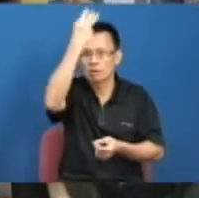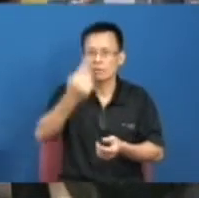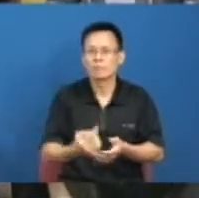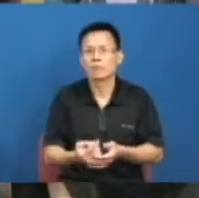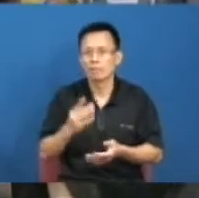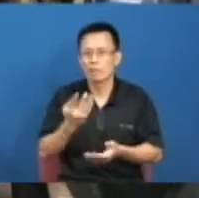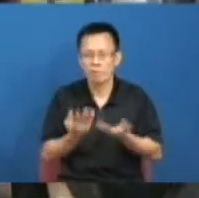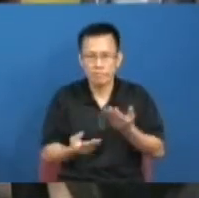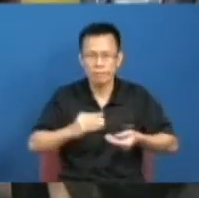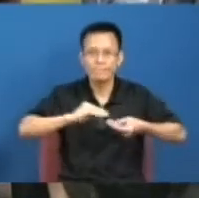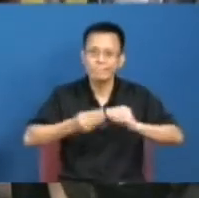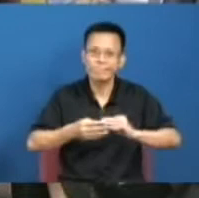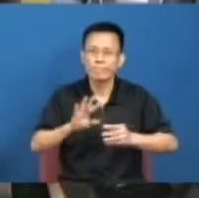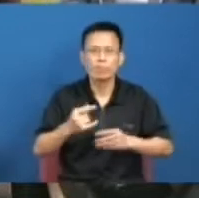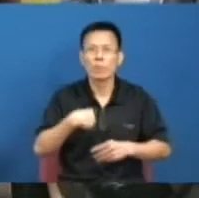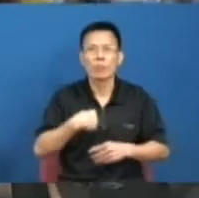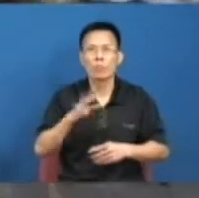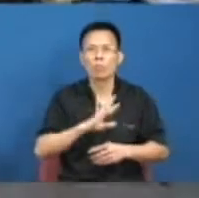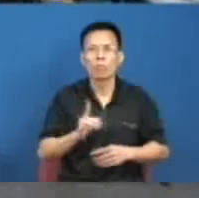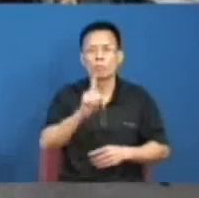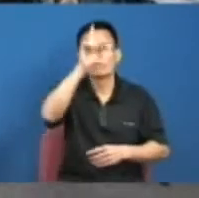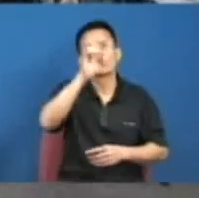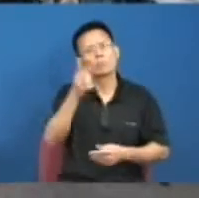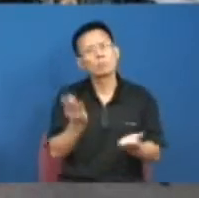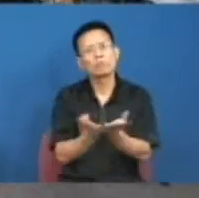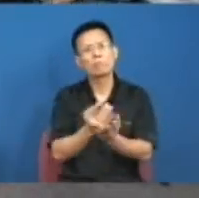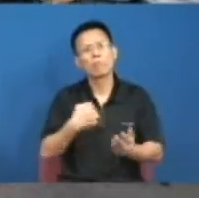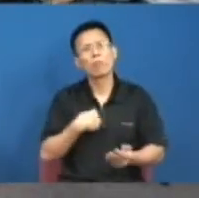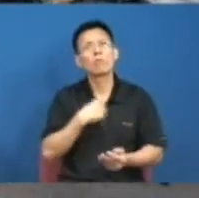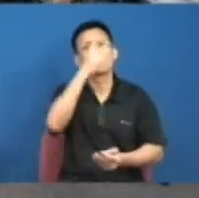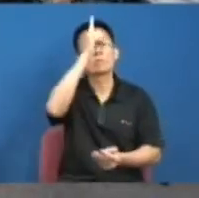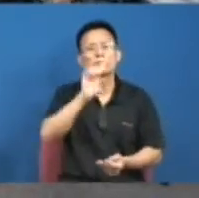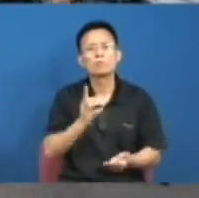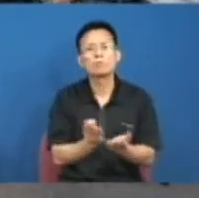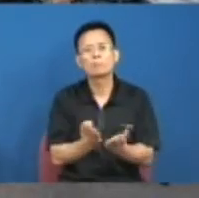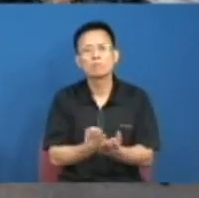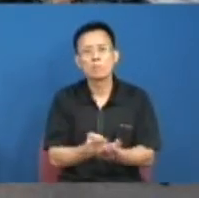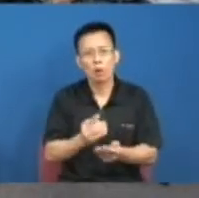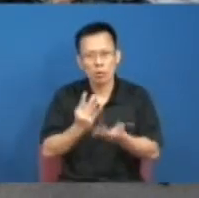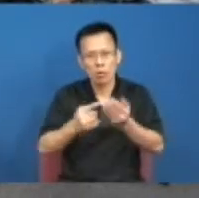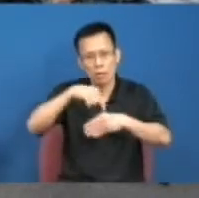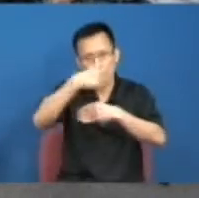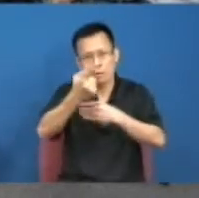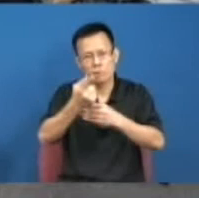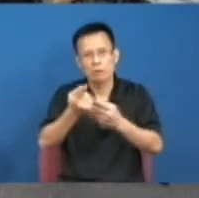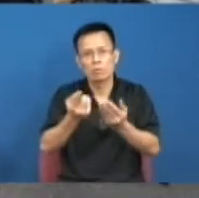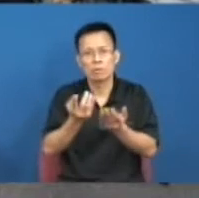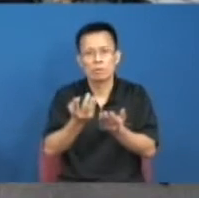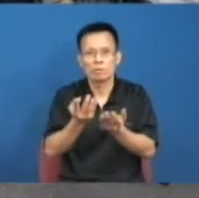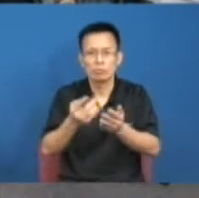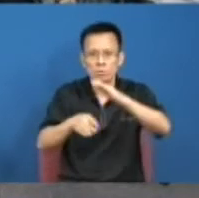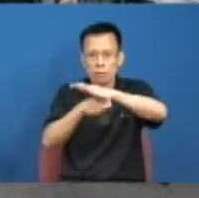或者調翻轉咧，佢就話唔係我樓上，你有咩證據話係我樓上啫？嚇，即係會唔會係第二個單位打橫滲過嚟